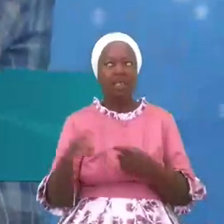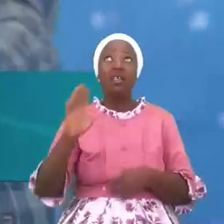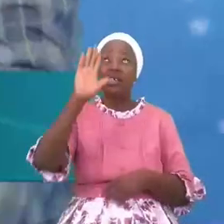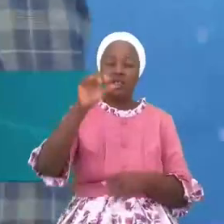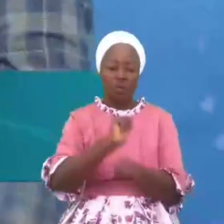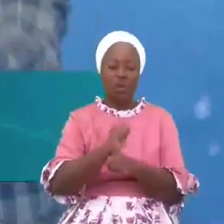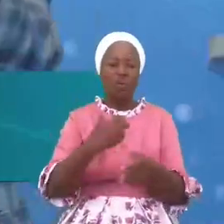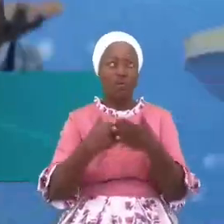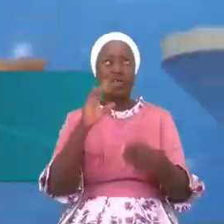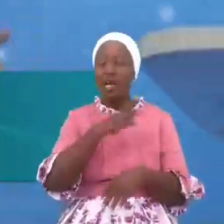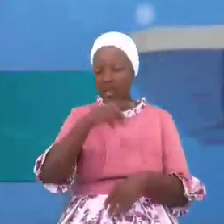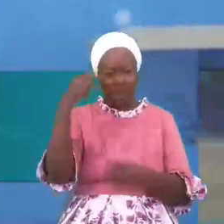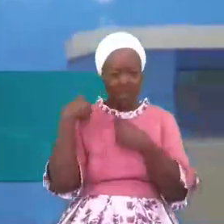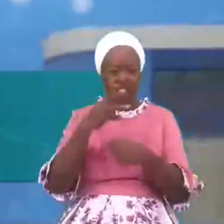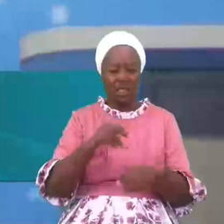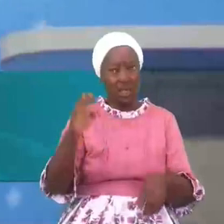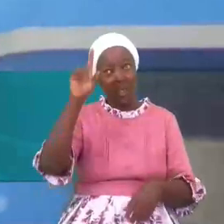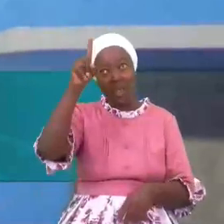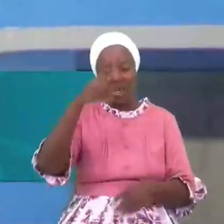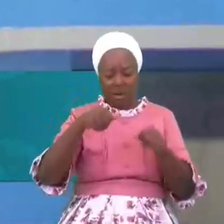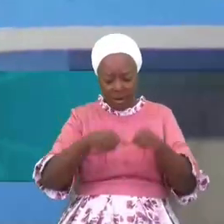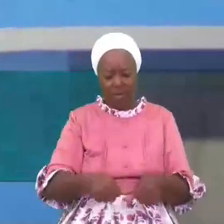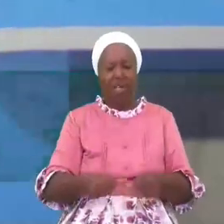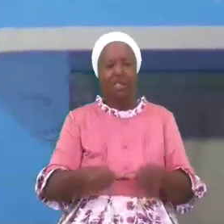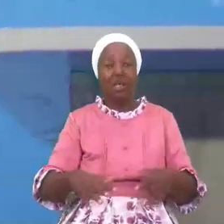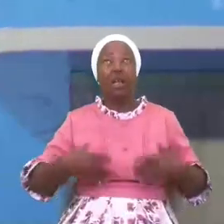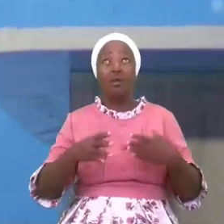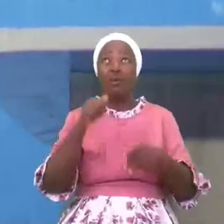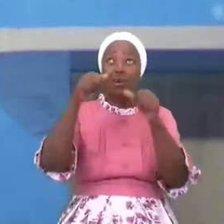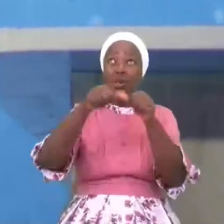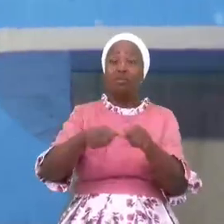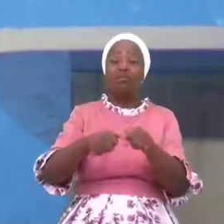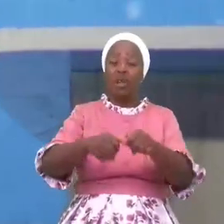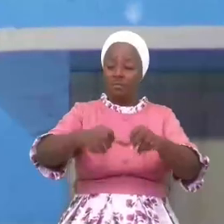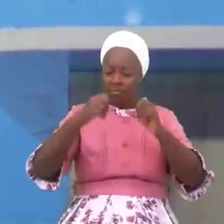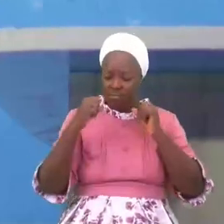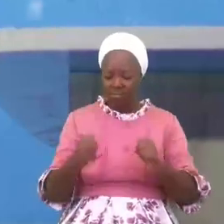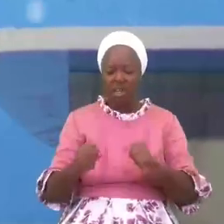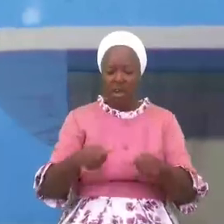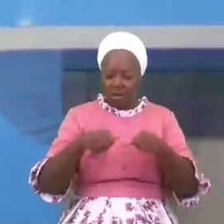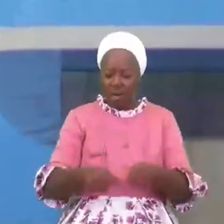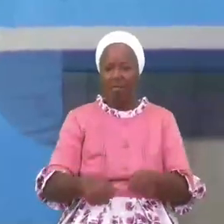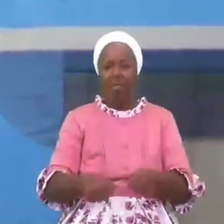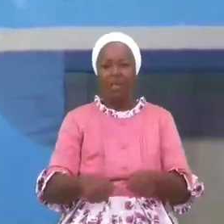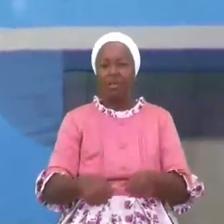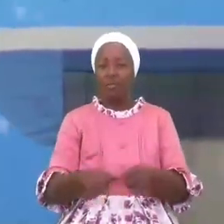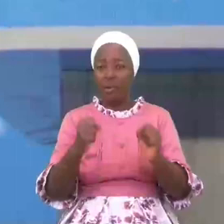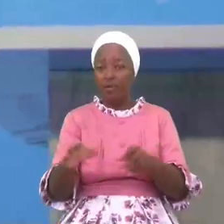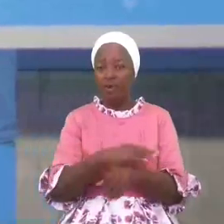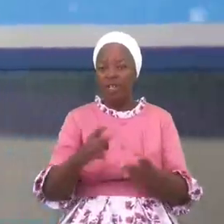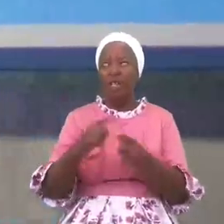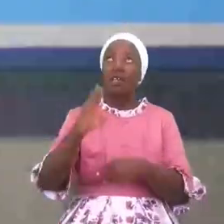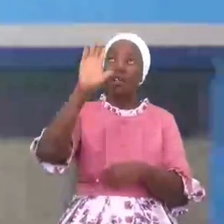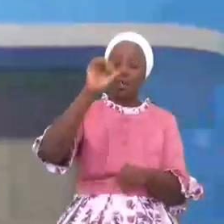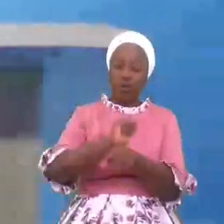précède. Puisqu'il est encore vivant. Puisqu'il est puissant. Puisqu'il est fort. Ses œuvres, ses